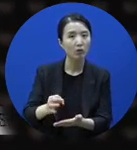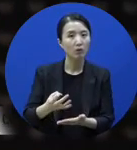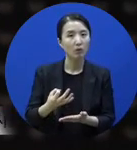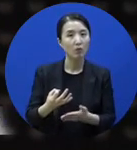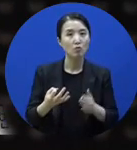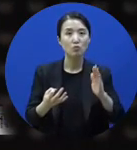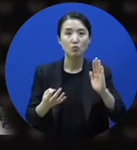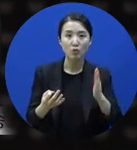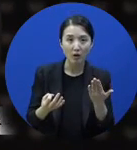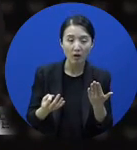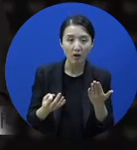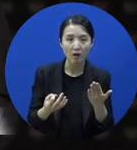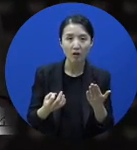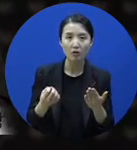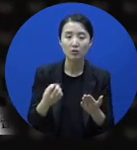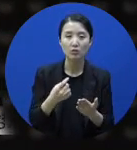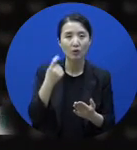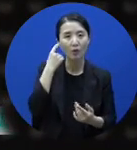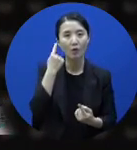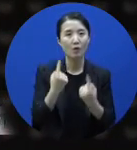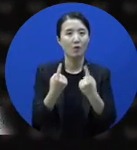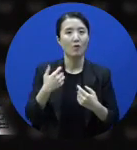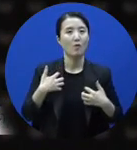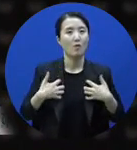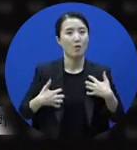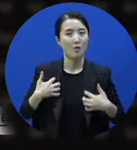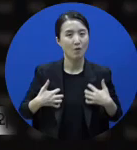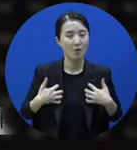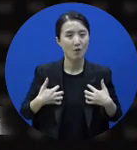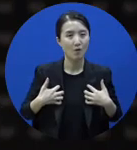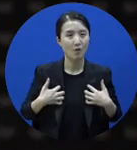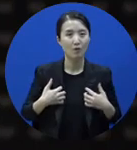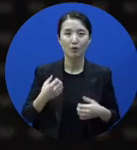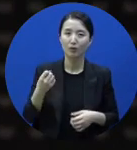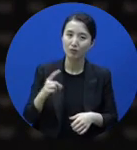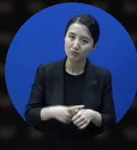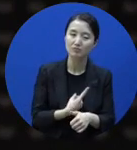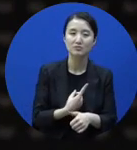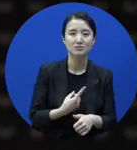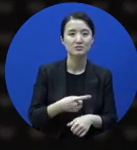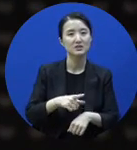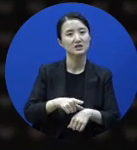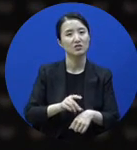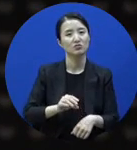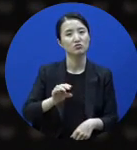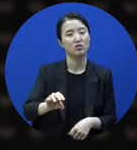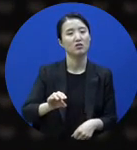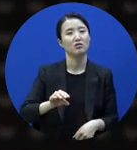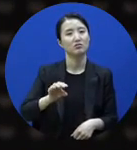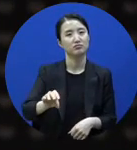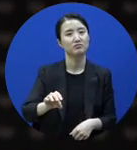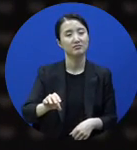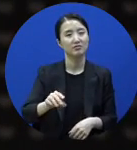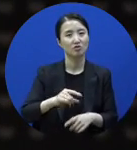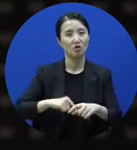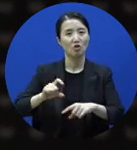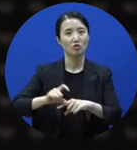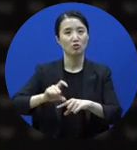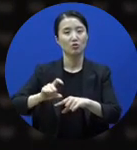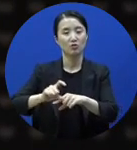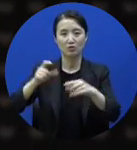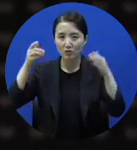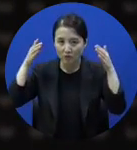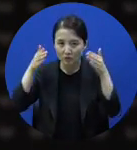그 수익이 만들어지다 보면 또 재밌기도 하고 또 그 분야에 많은 시간을 또 투자하기도 합니다. 그래서 어느 한 시점에 보면 이